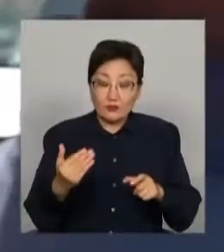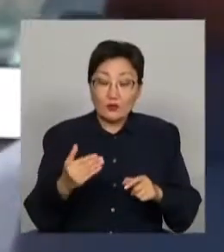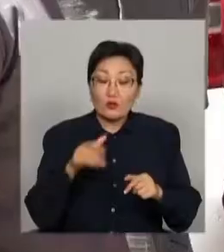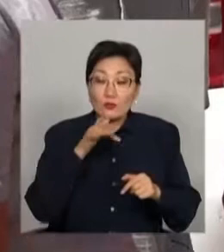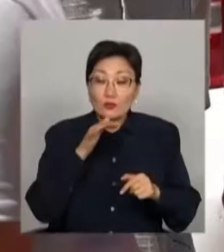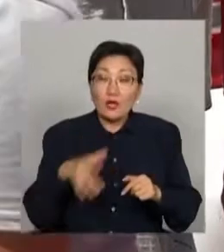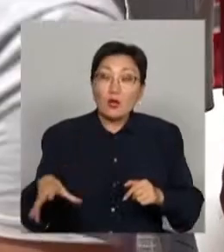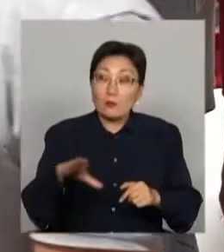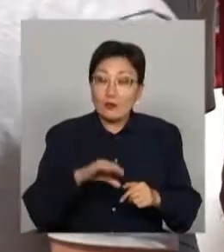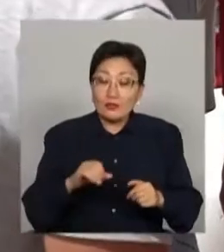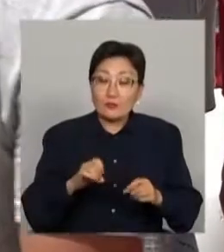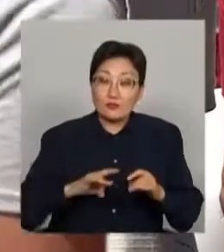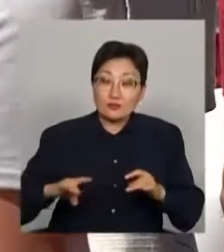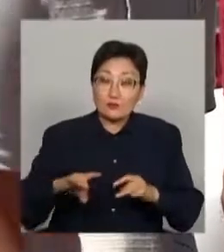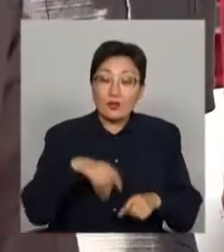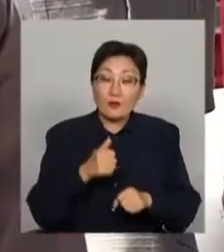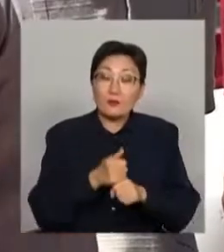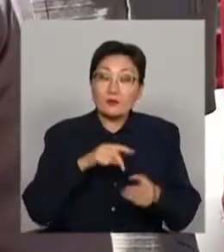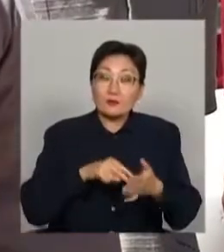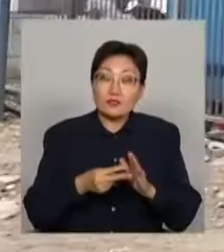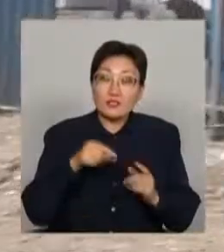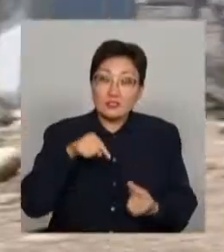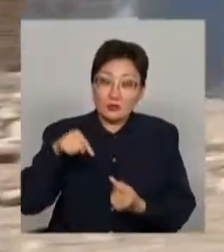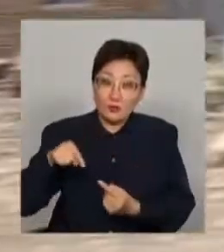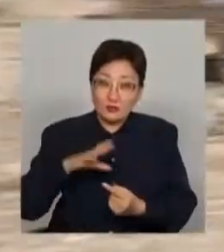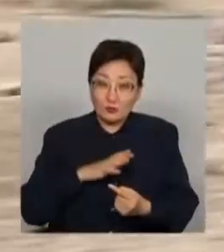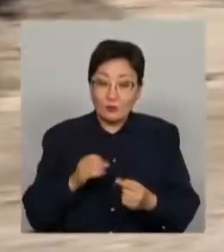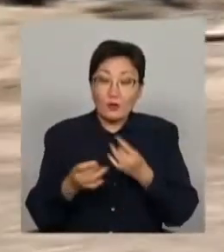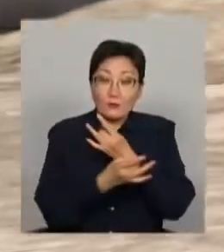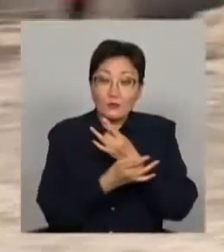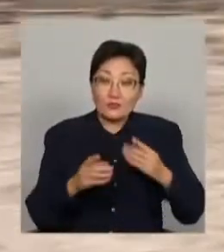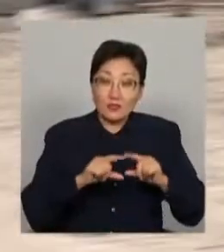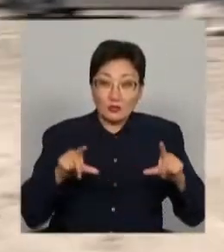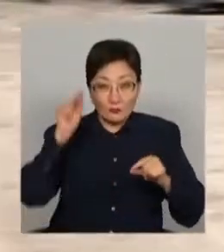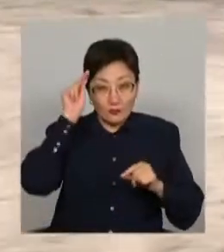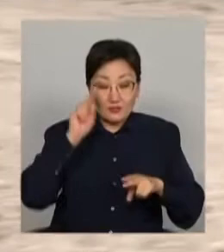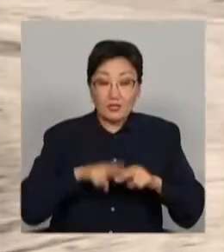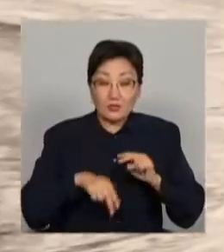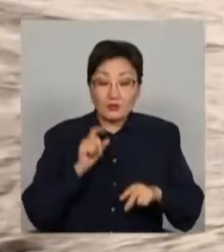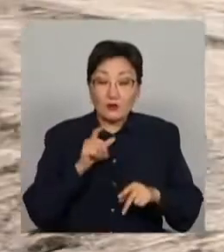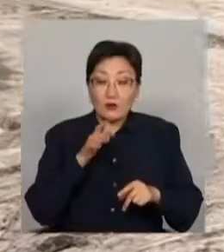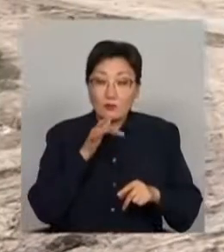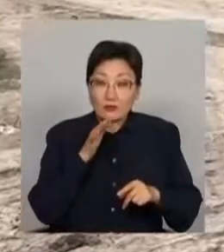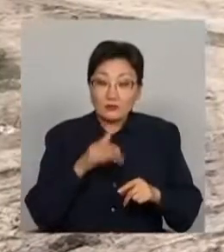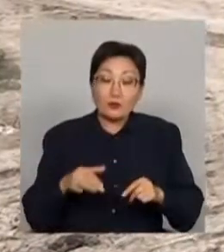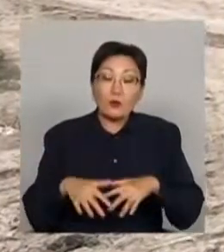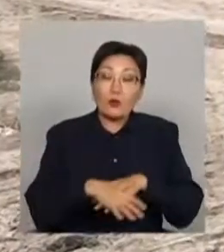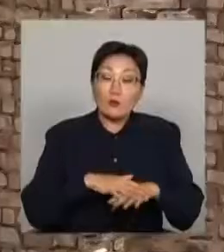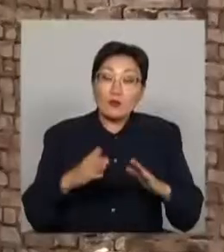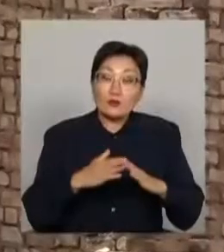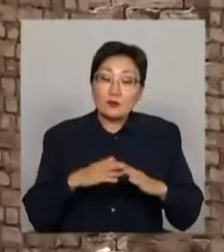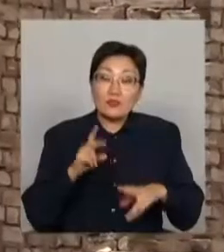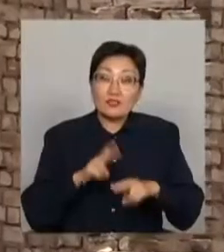кезде бәрі ауданның бас жоспарына сай болыптымыз. Алайда мәдениеттегі мектеп құрылысы аяқталар тұста көп тұрғынға баспана салуға